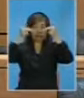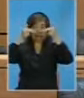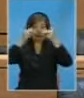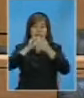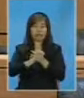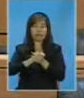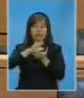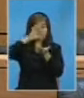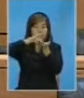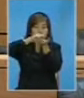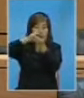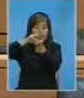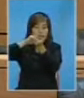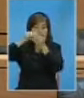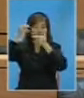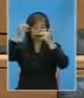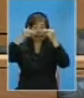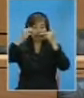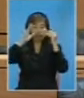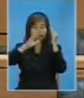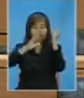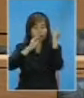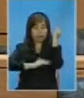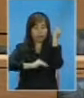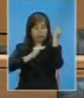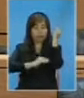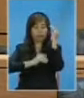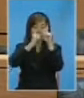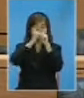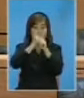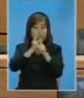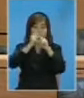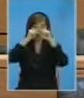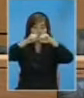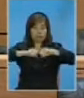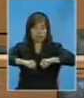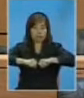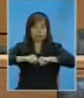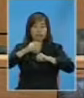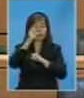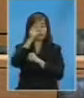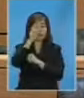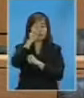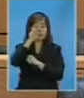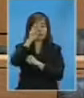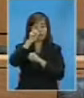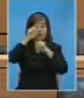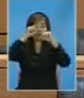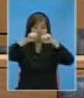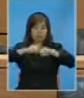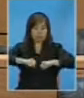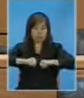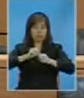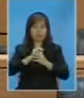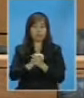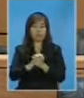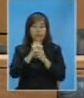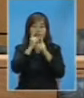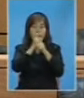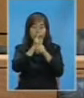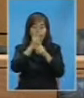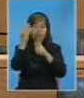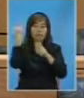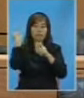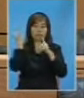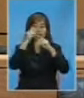ล้องวงจรปิด CCTV ในจังหวัดชายแดนภาคใต้ตามมติคณะรัฐมนตรีของภายใต้ของรัฐบ